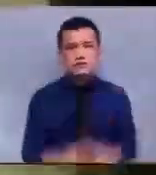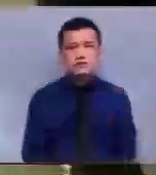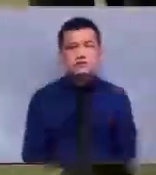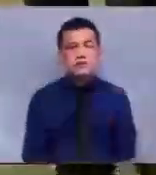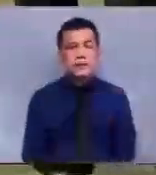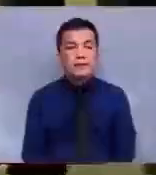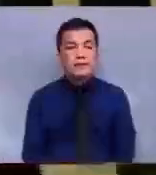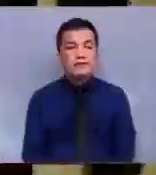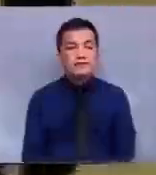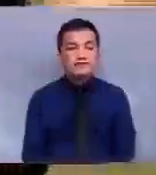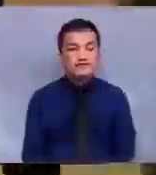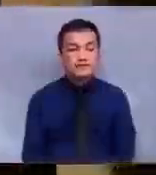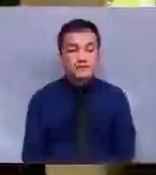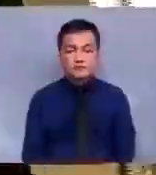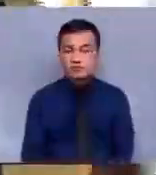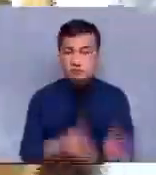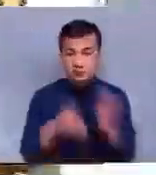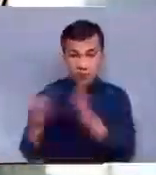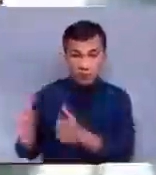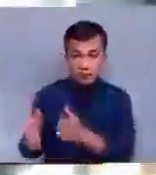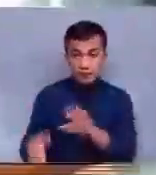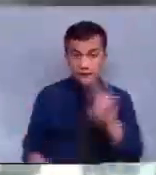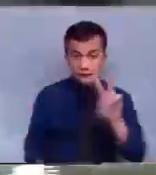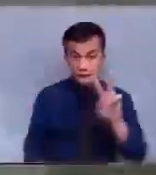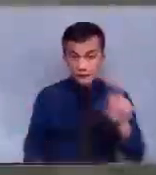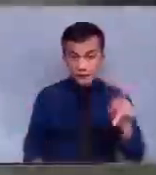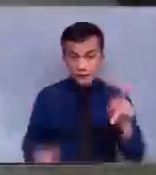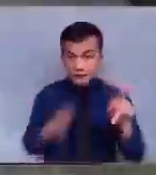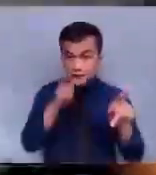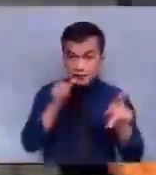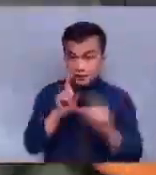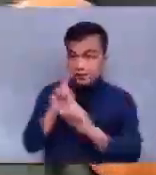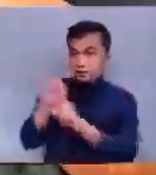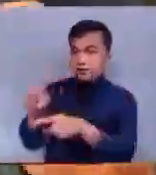Habang si Vice President Lenny Robredo naman dumalo rin sa isang